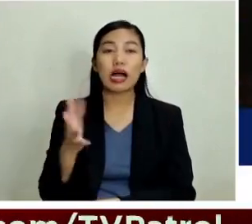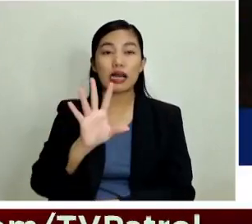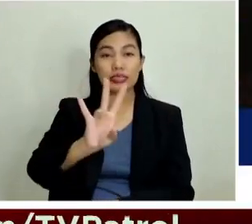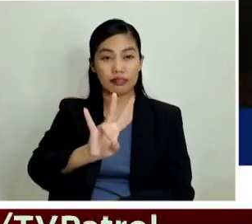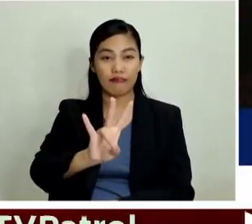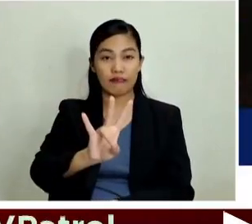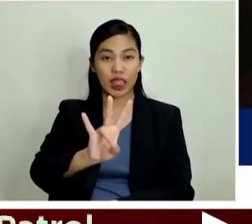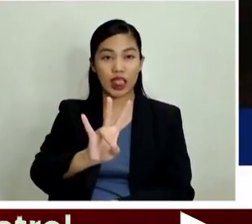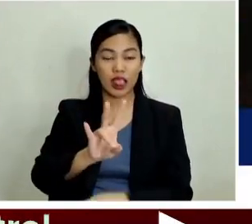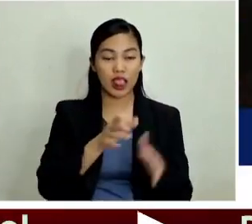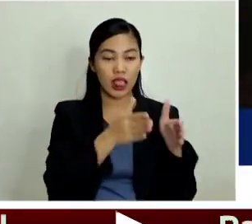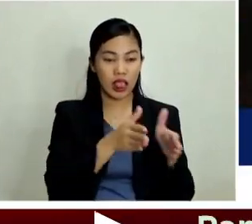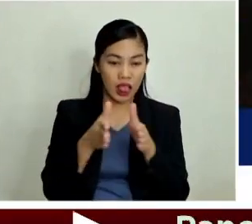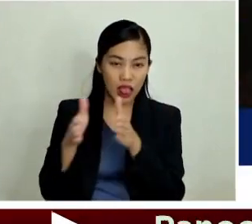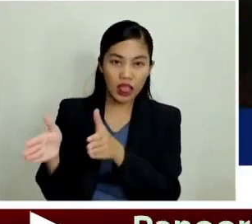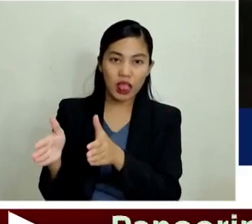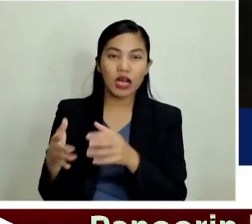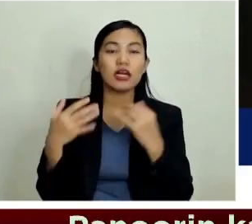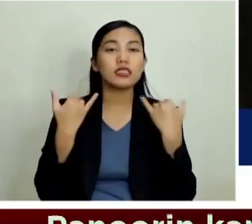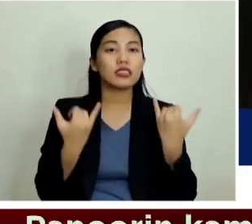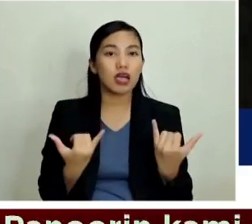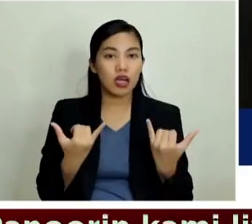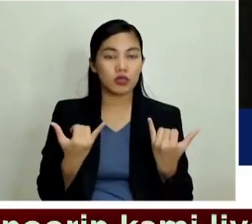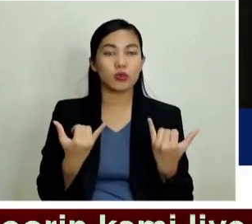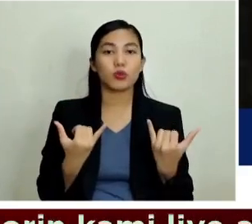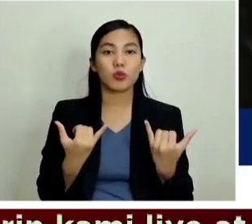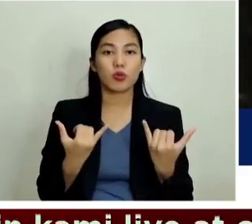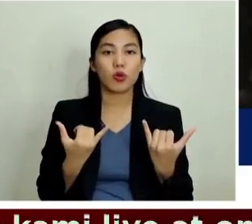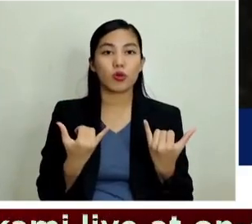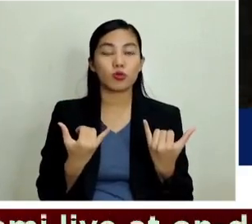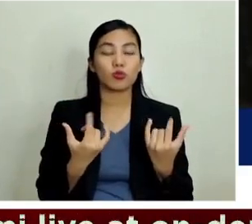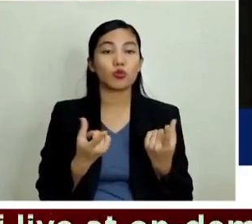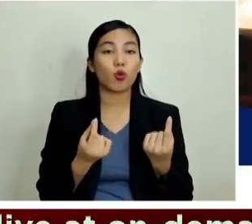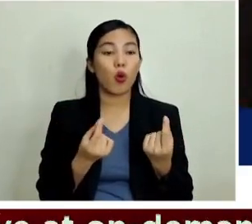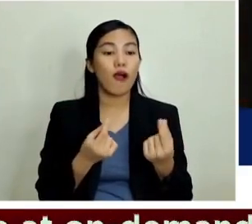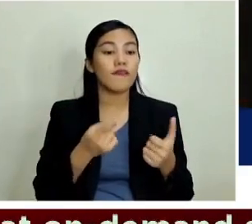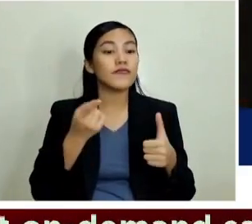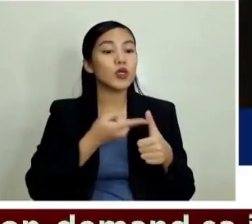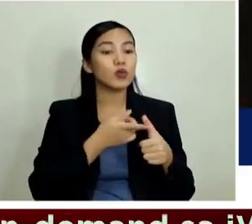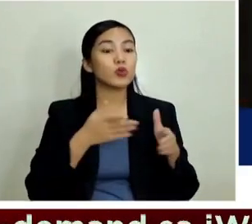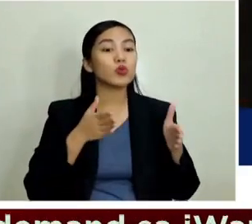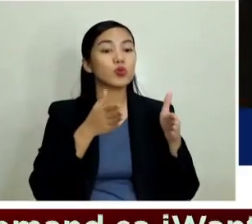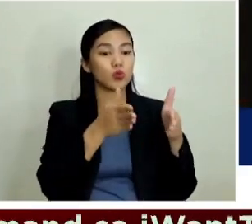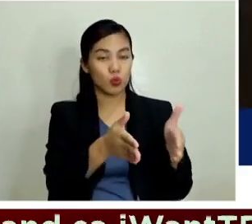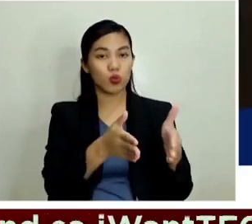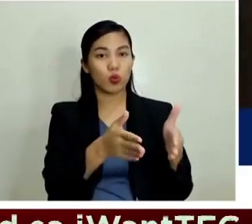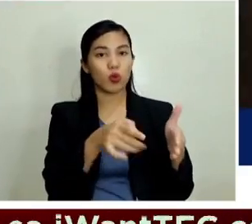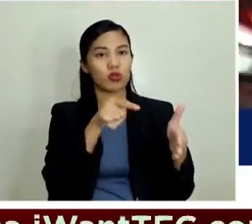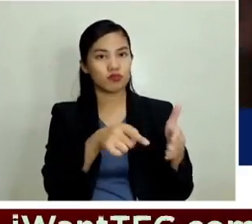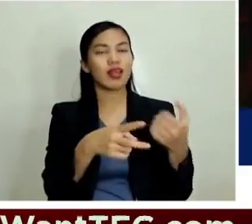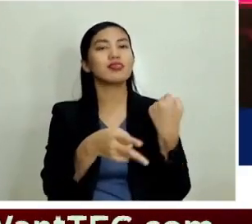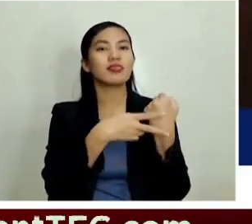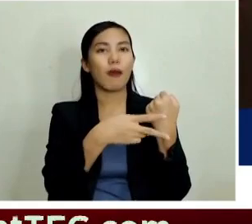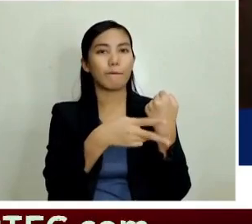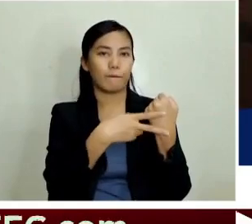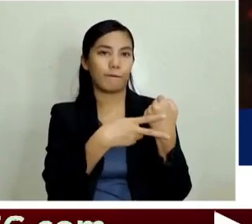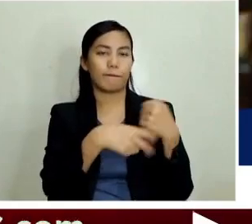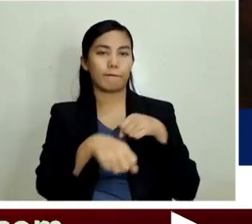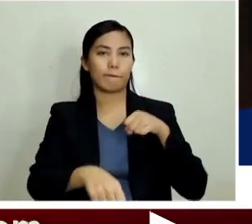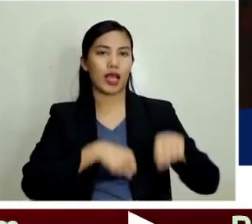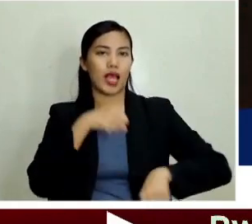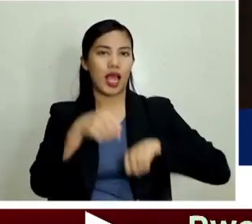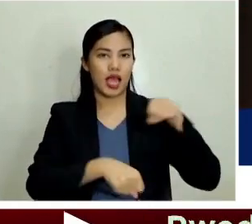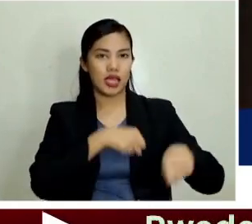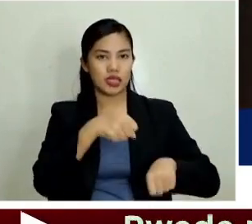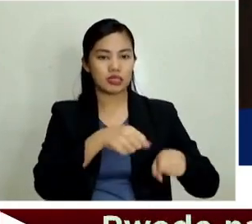yung pinakaunang linya, yung rightmost lane, ibibigay yan exclusively sa mga bisikleta. Yung katabi nito, ibibigay